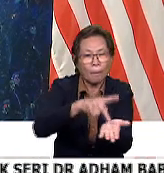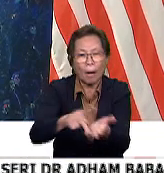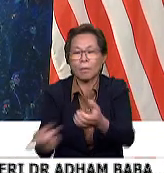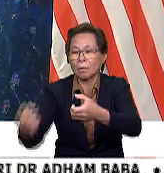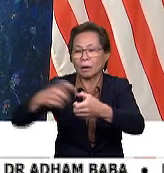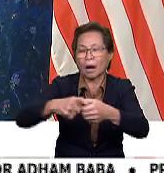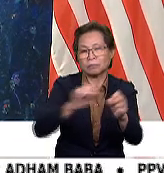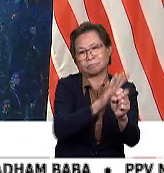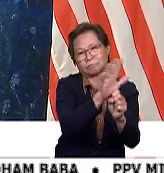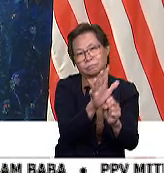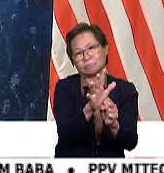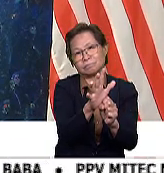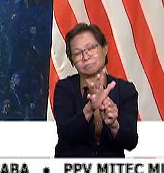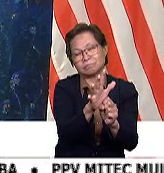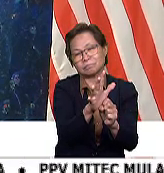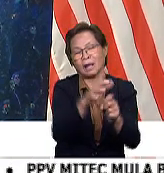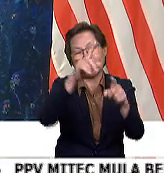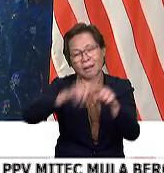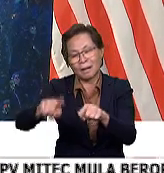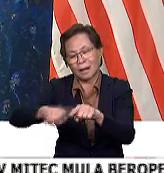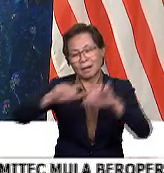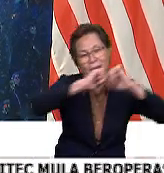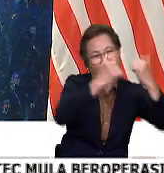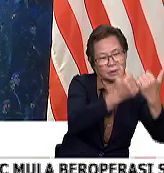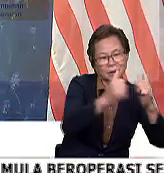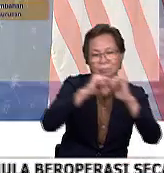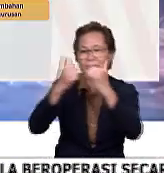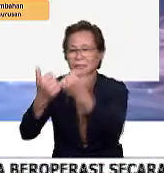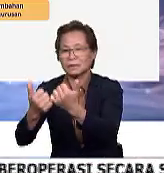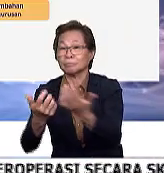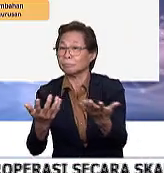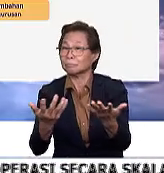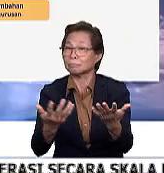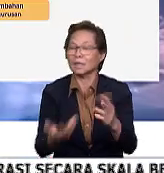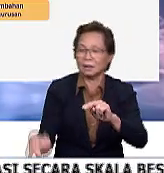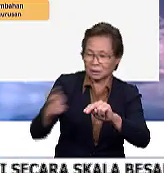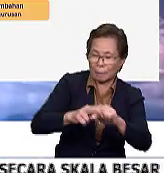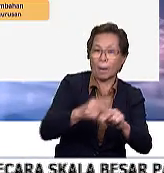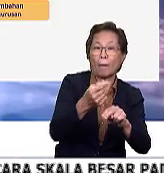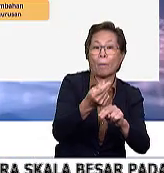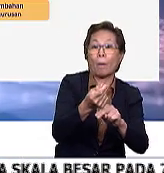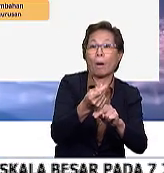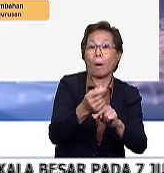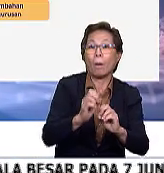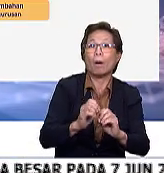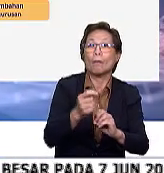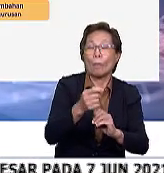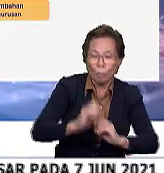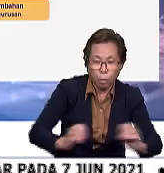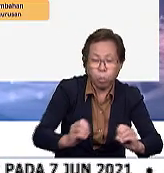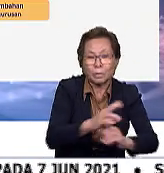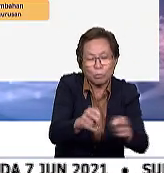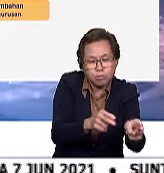berkaitan koobits bablas pelbagai edisi antaranya pertambahan kos koperasi dan